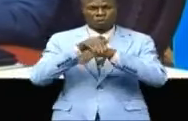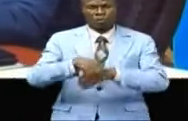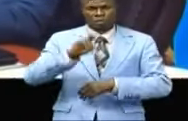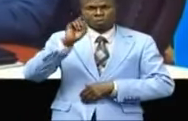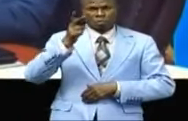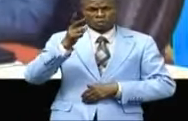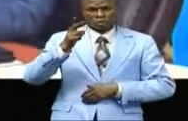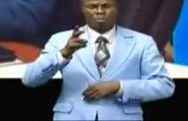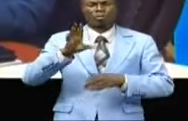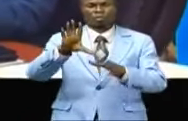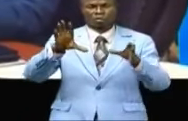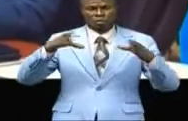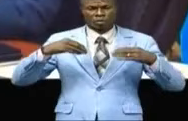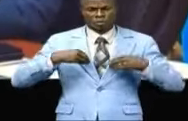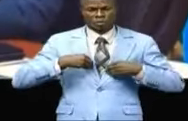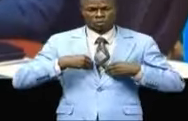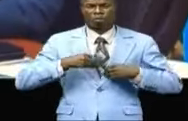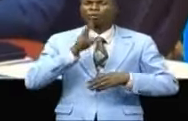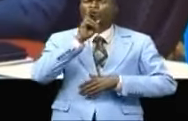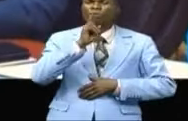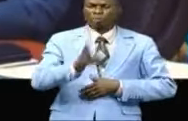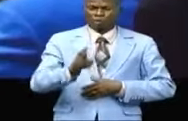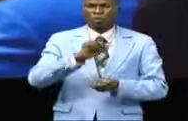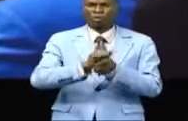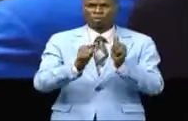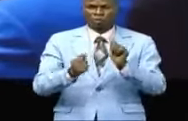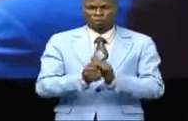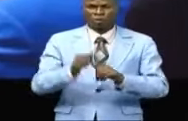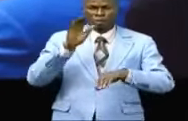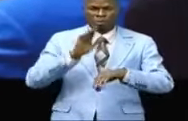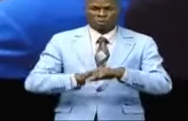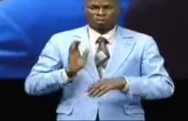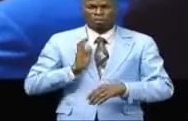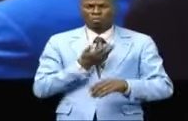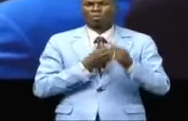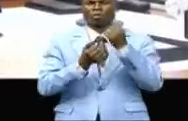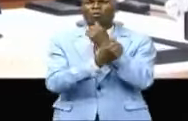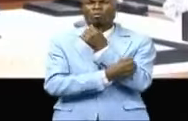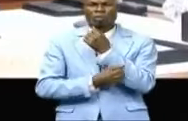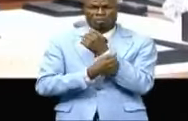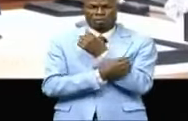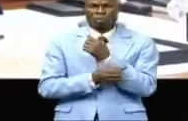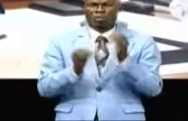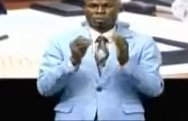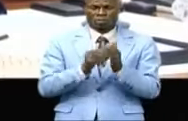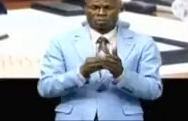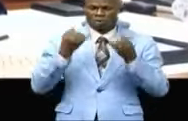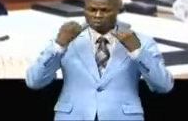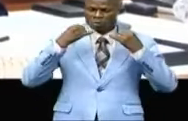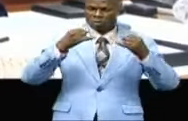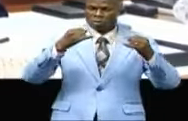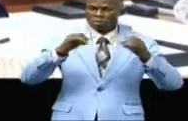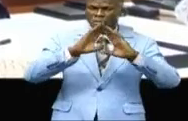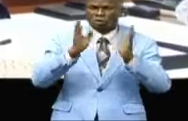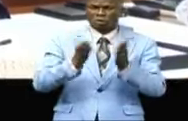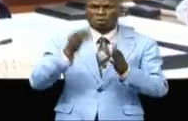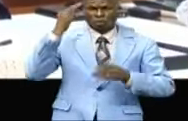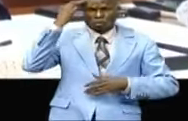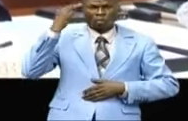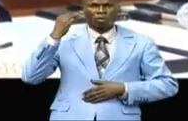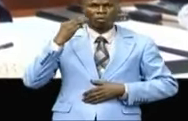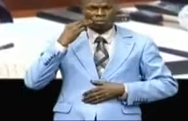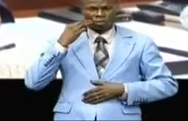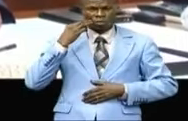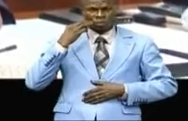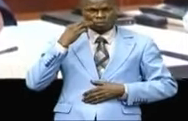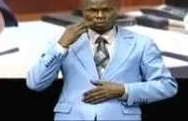la perception de la véritable situation que connaît notre pays. Il a également informé le membre du Conseil